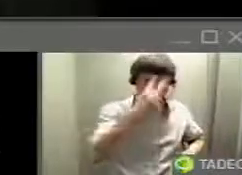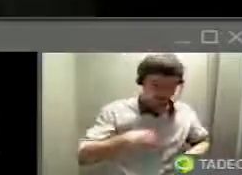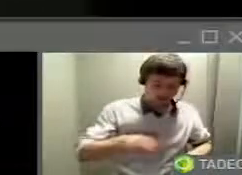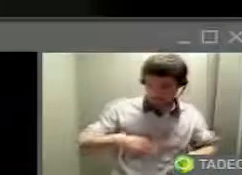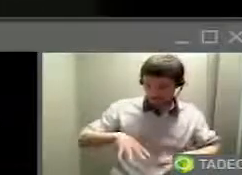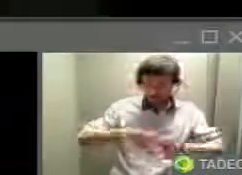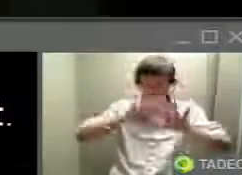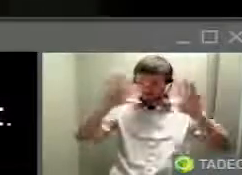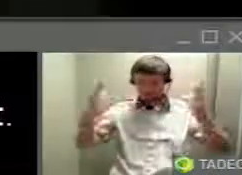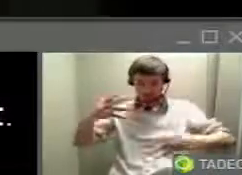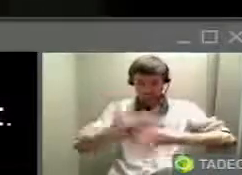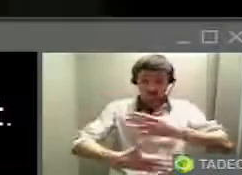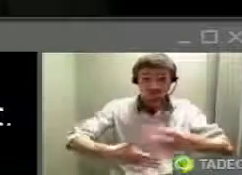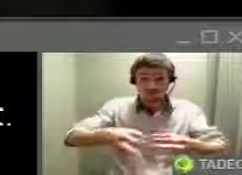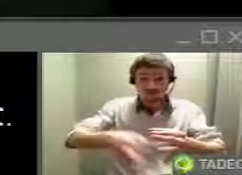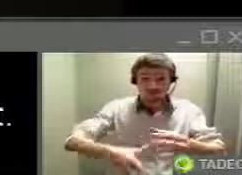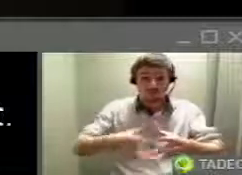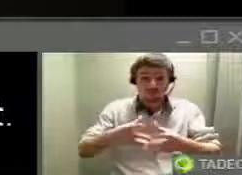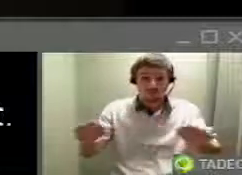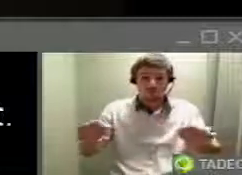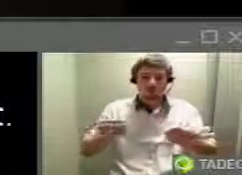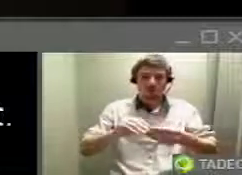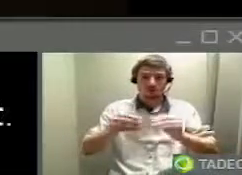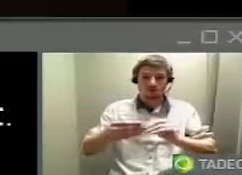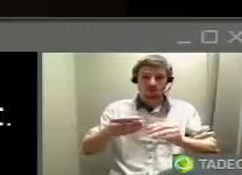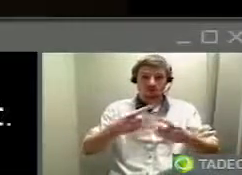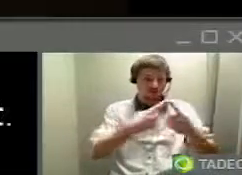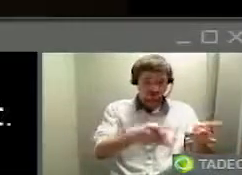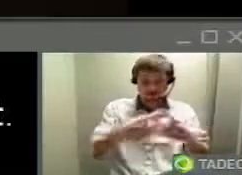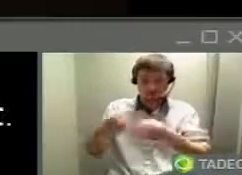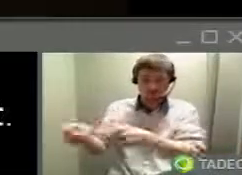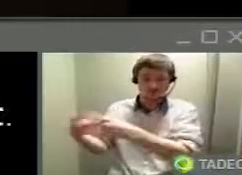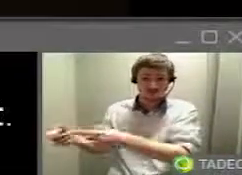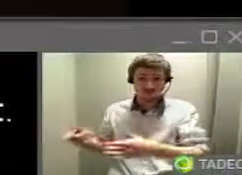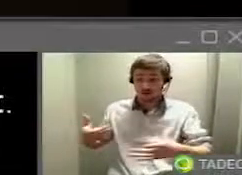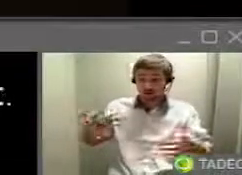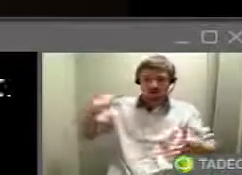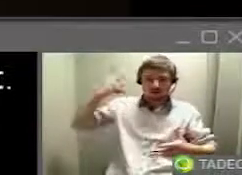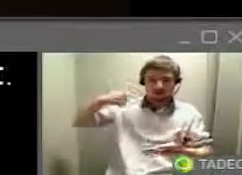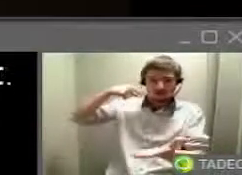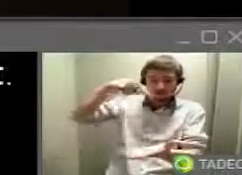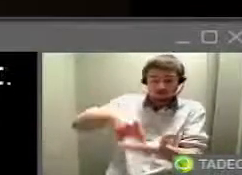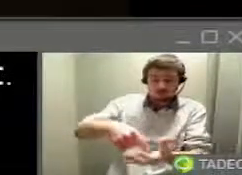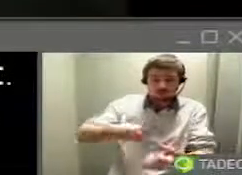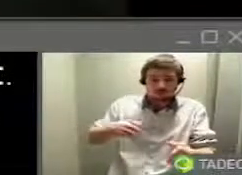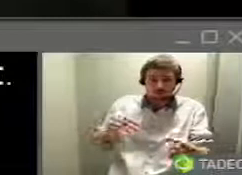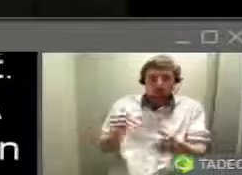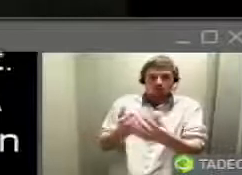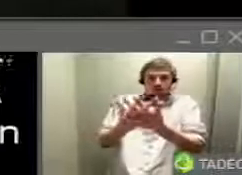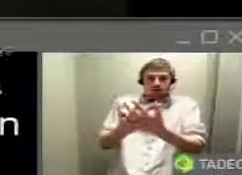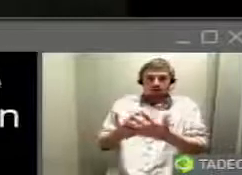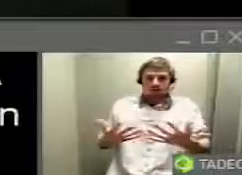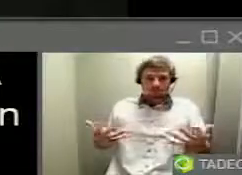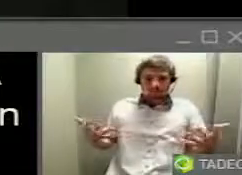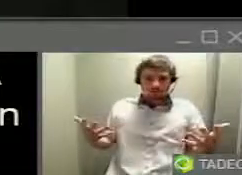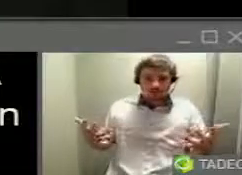Londres, nous avons été plus que surpris, comme l'ont dit nos amis ici présents, par non seulement l'accessibilité